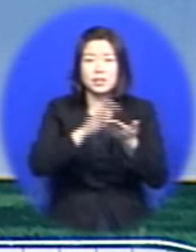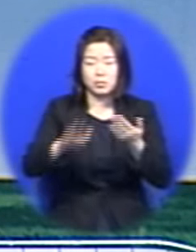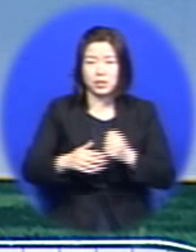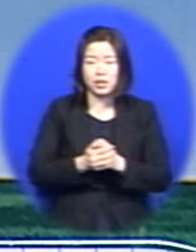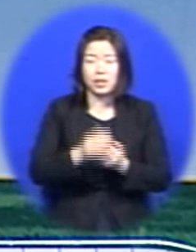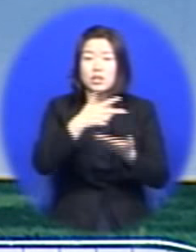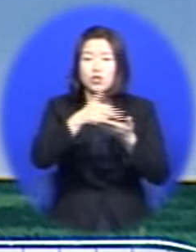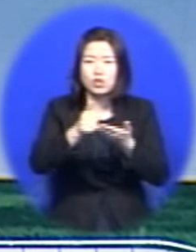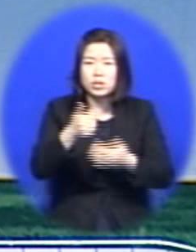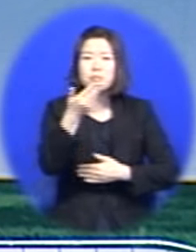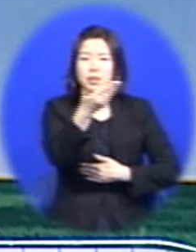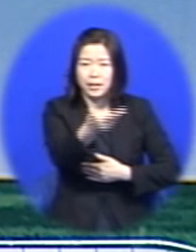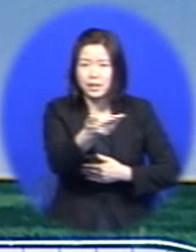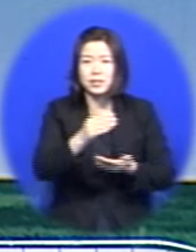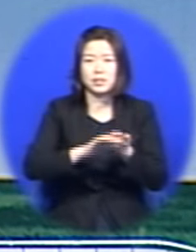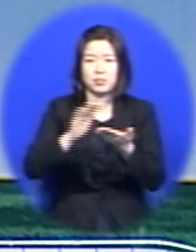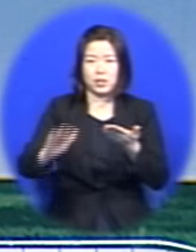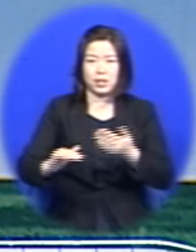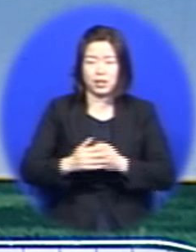주님! 당신이라고요!